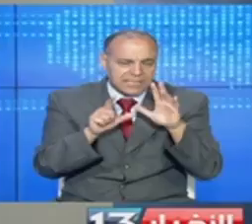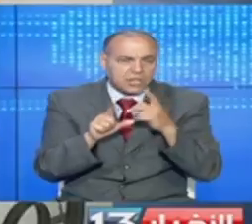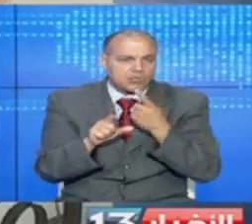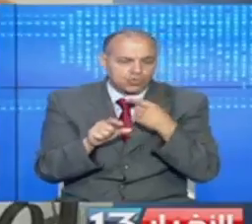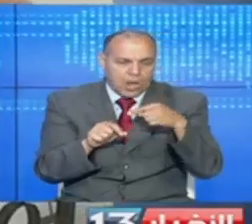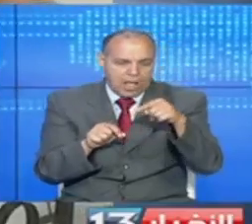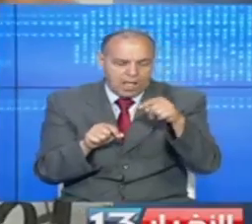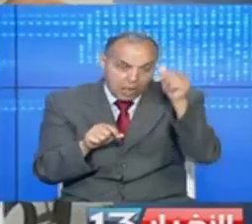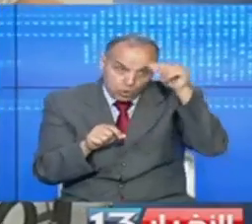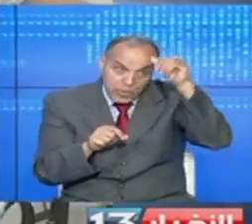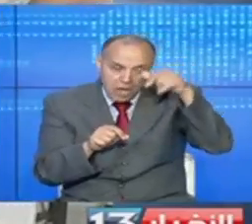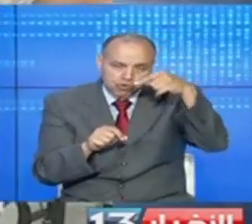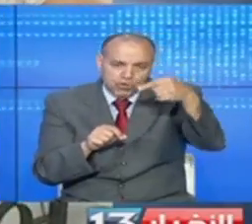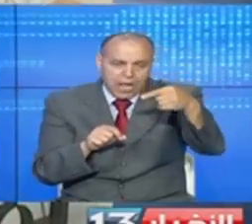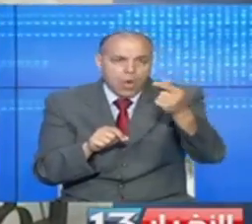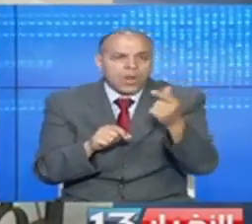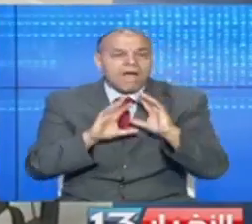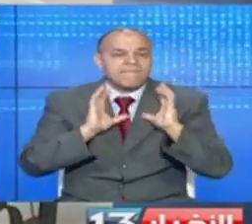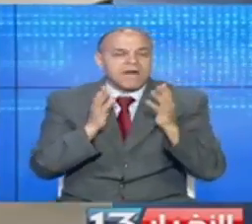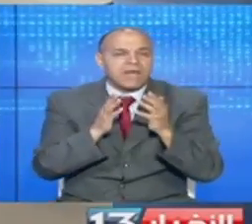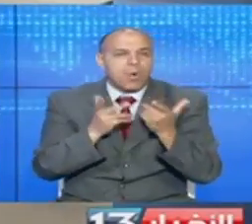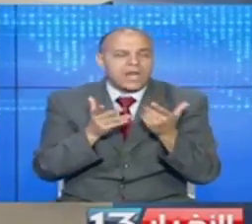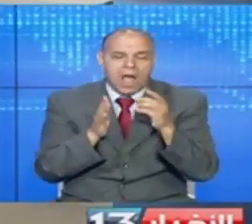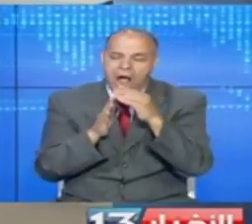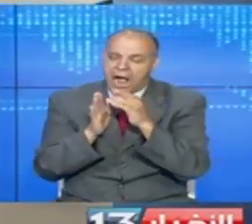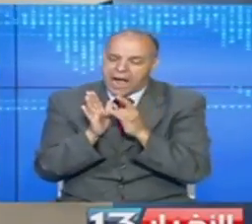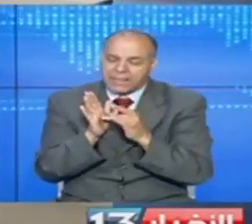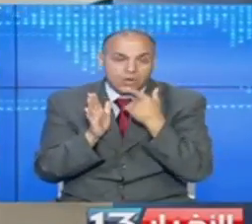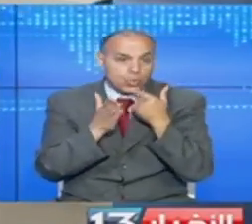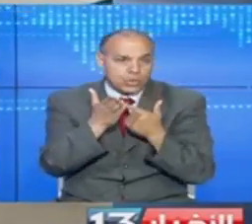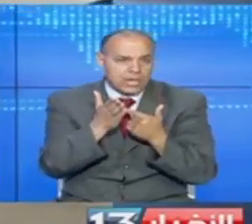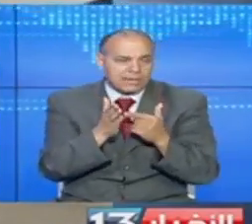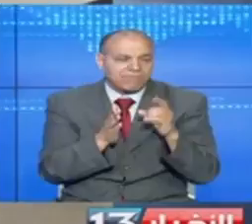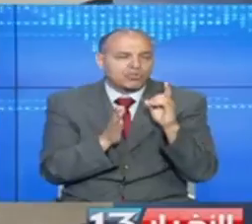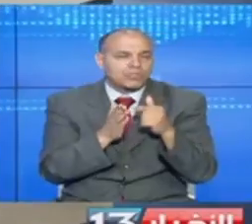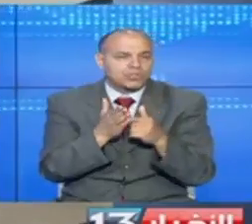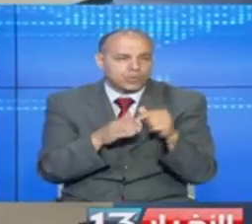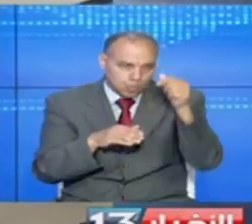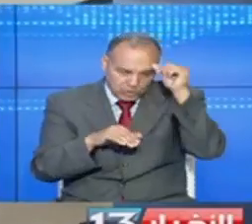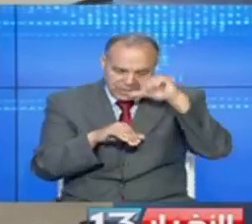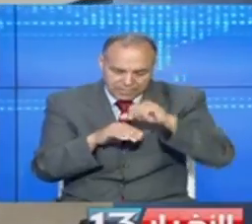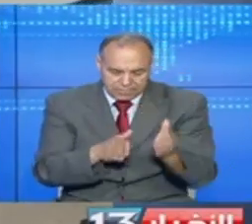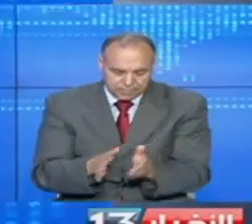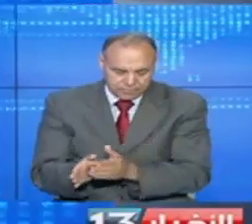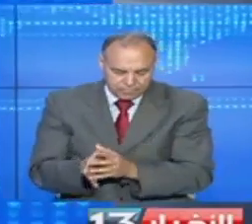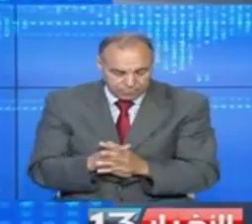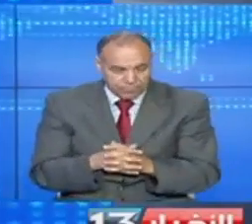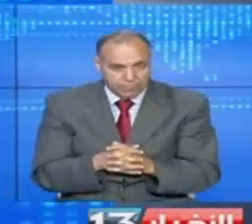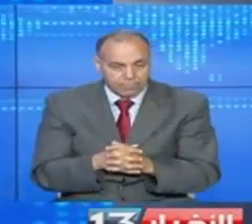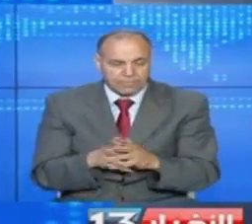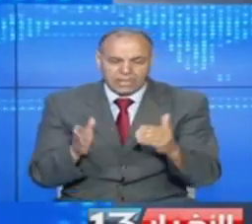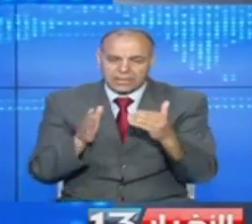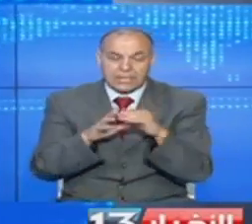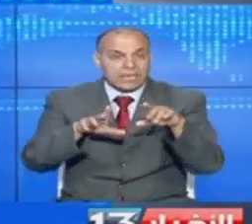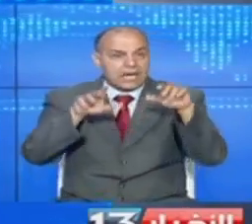من شهر جويلية القادم بأحد الفضاءات الخاصة بقرطاج درمش بتونس العاصمة. نهاية